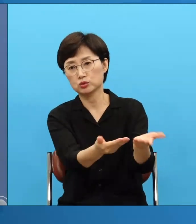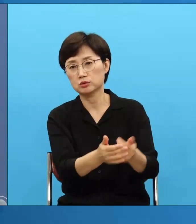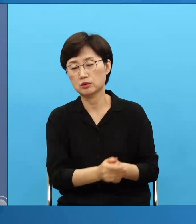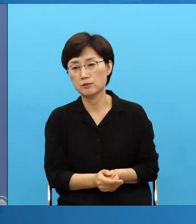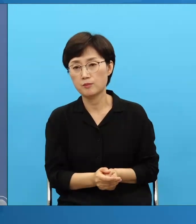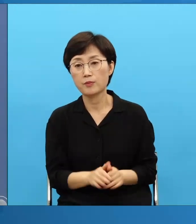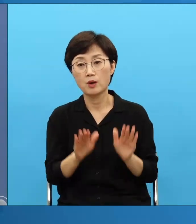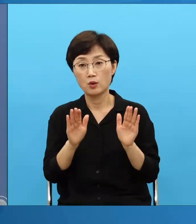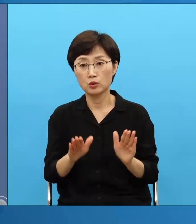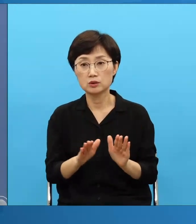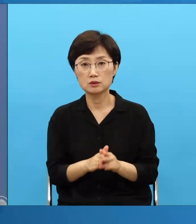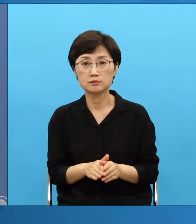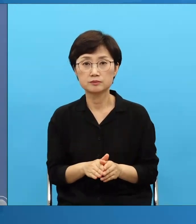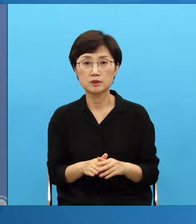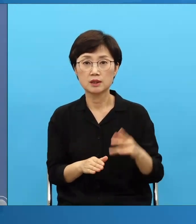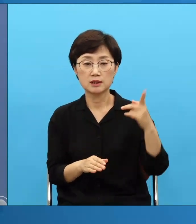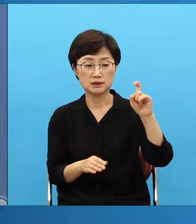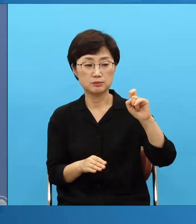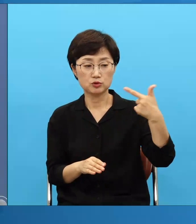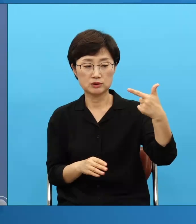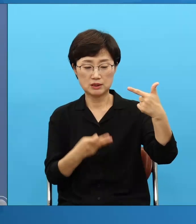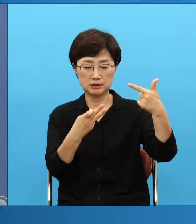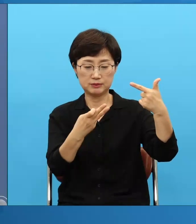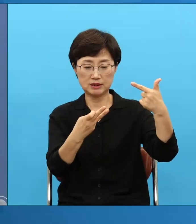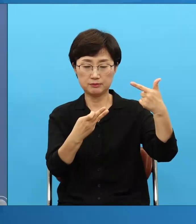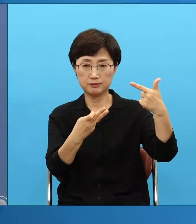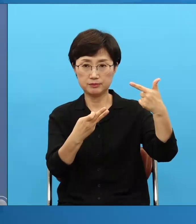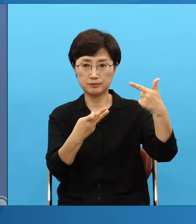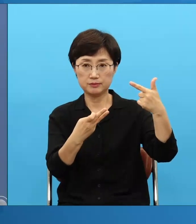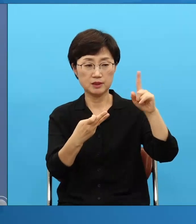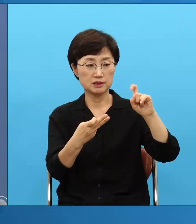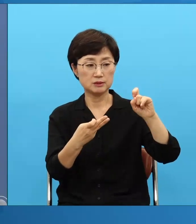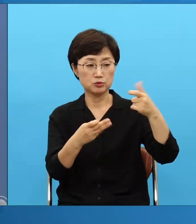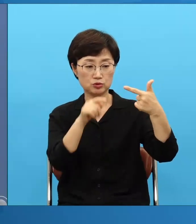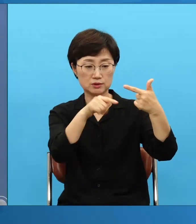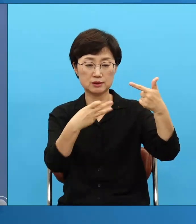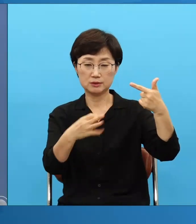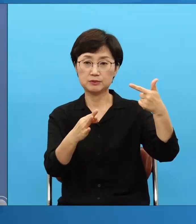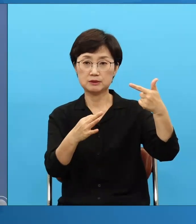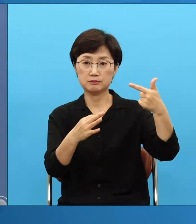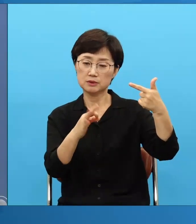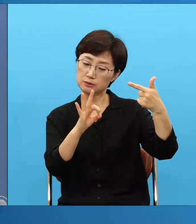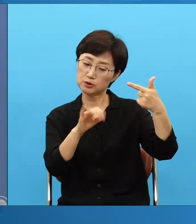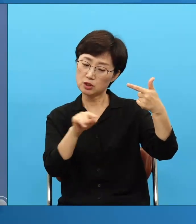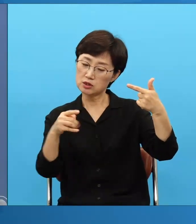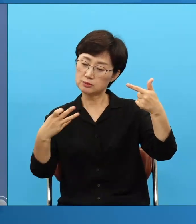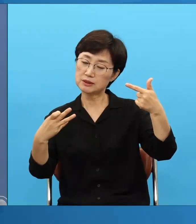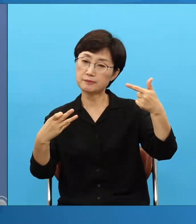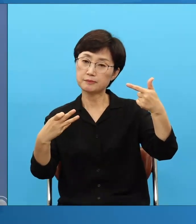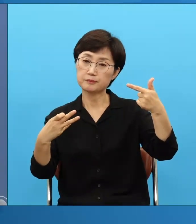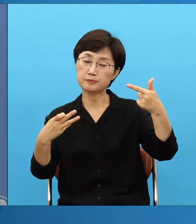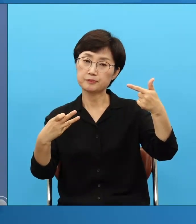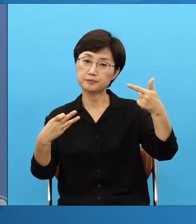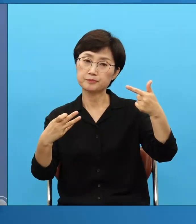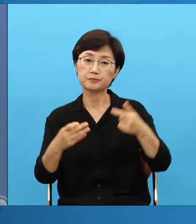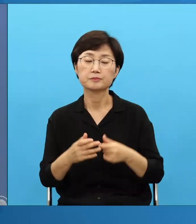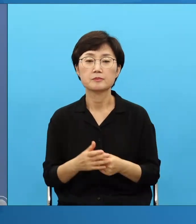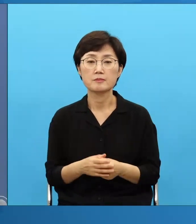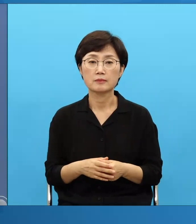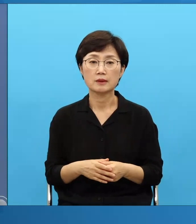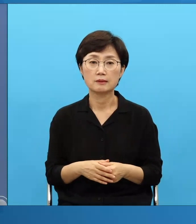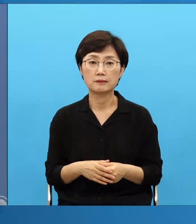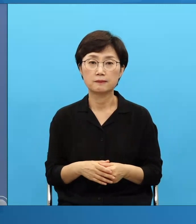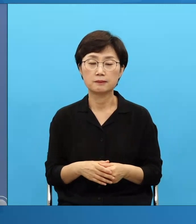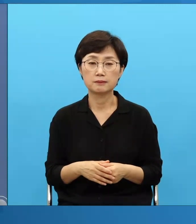여기 13절, 10절부터 읽어봤어야 되는데 오늘 시간이 없어서 간단히 얘기한 겁니다. We should have read from verse 10, but we didn't really have time. But we see in